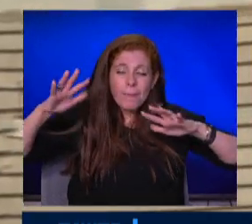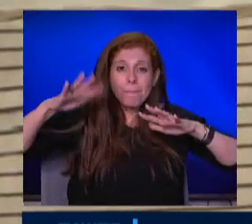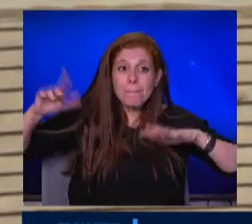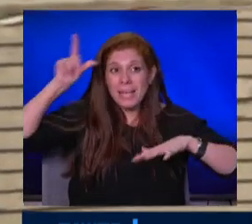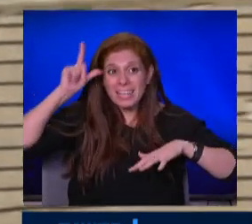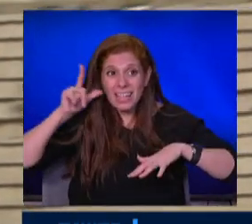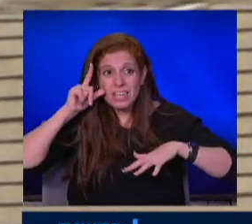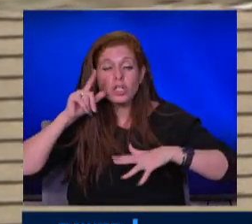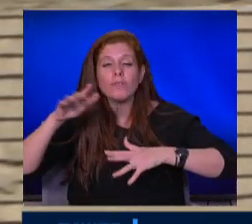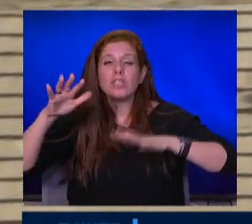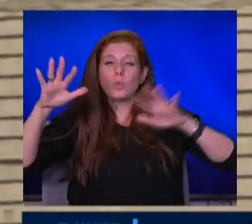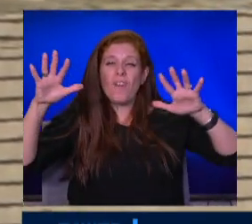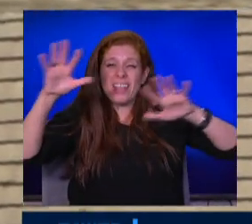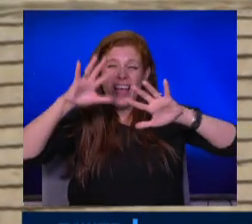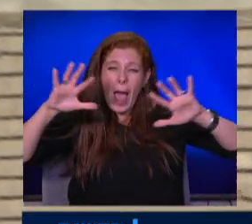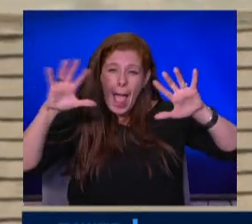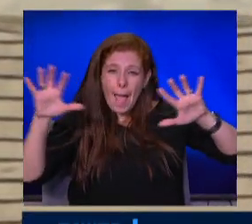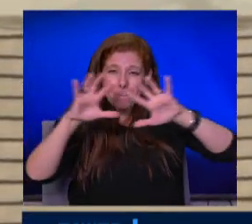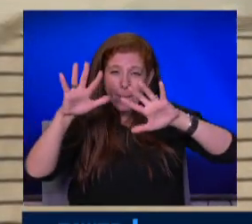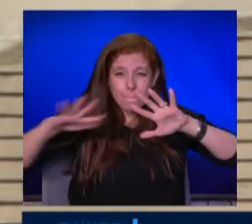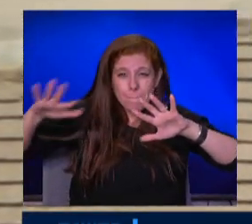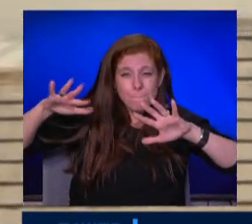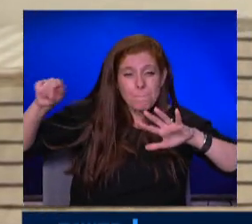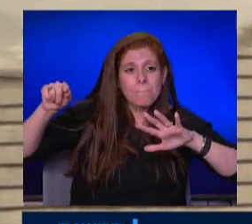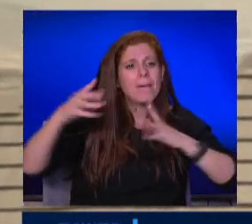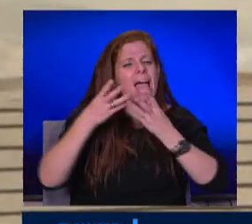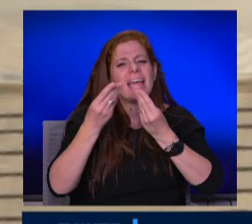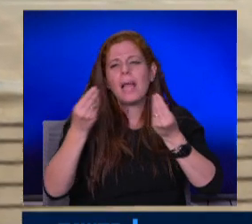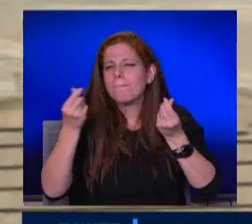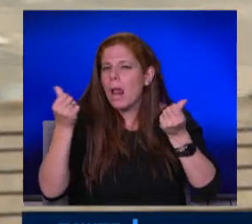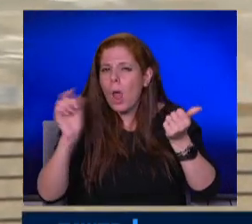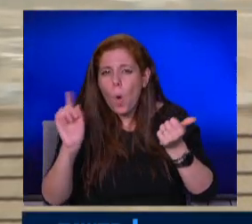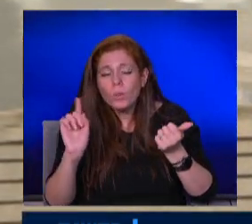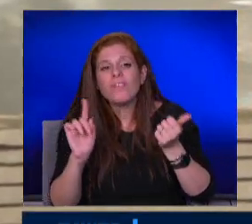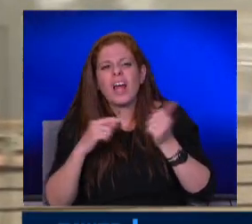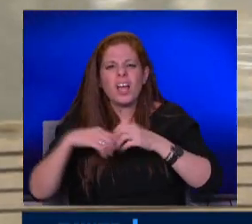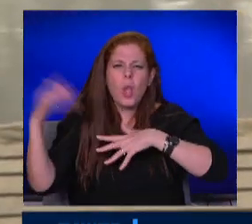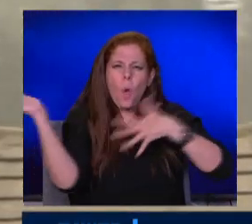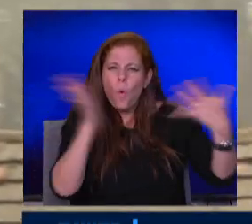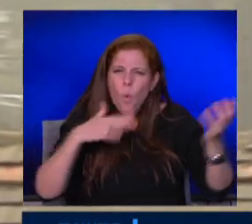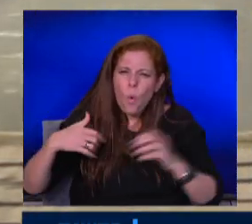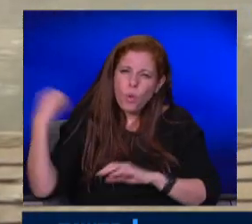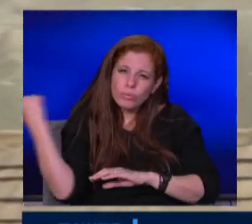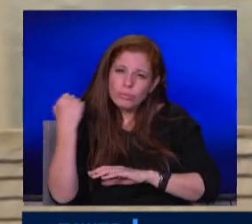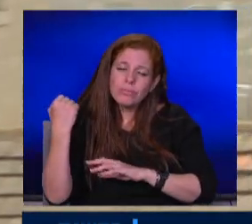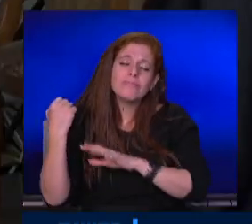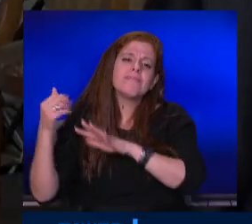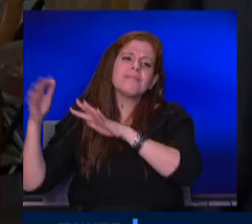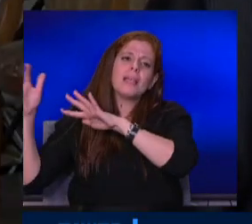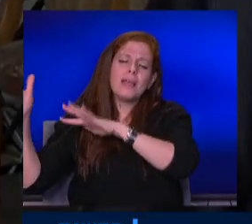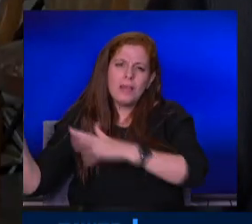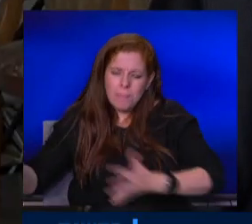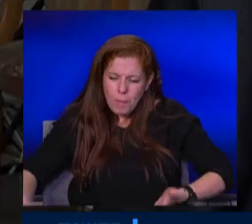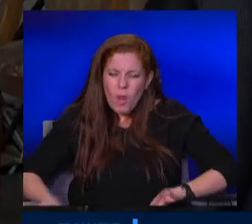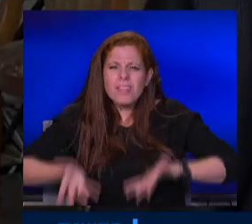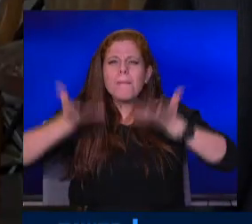הרעמים מתחוללת באזור מדברי, אין הרבה לחות, ולכן הרוחות החזקות שמלוות את סופת הרעמים מרימות כמות עצומה